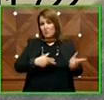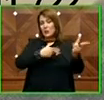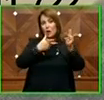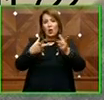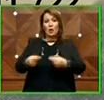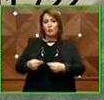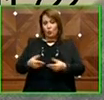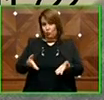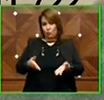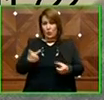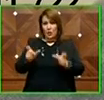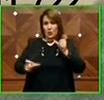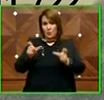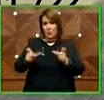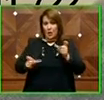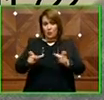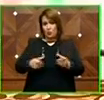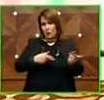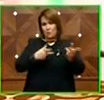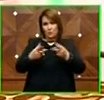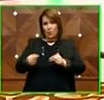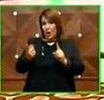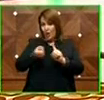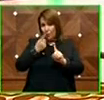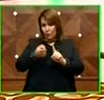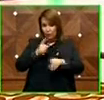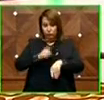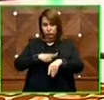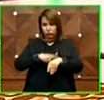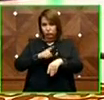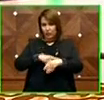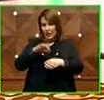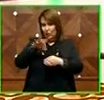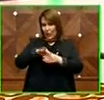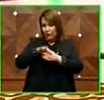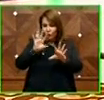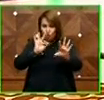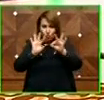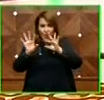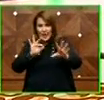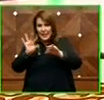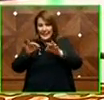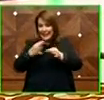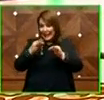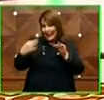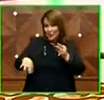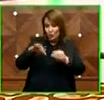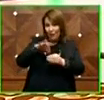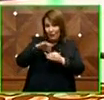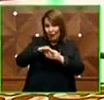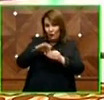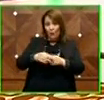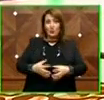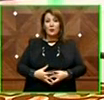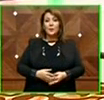راهي قاعده هم الاهميه تاعهم في وقت الفرز، يعني يكون العدد مكتمل في في في في وقت عمليه